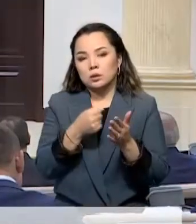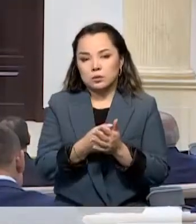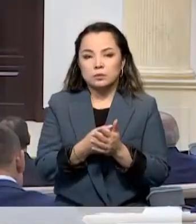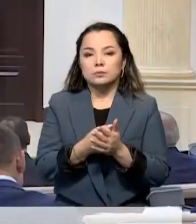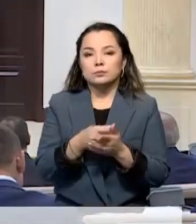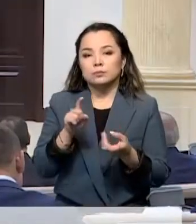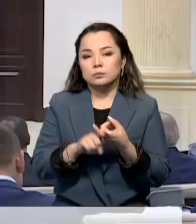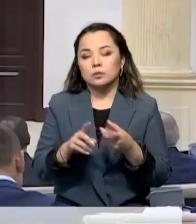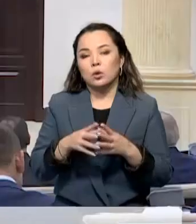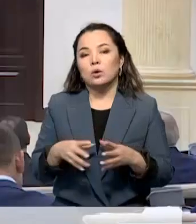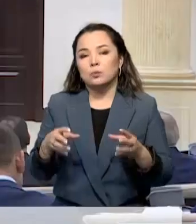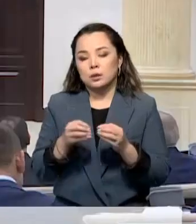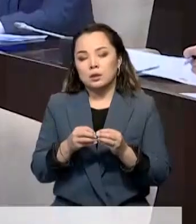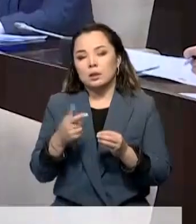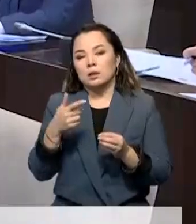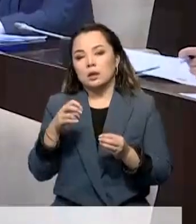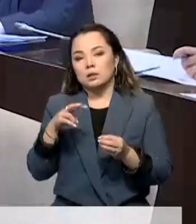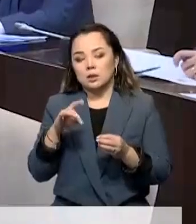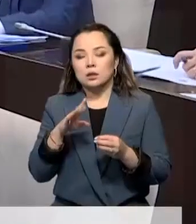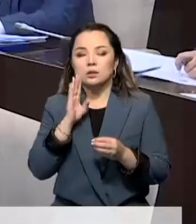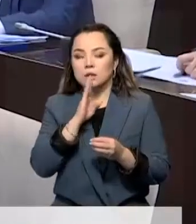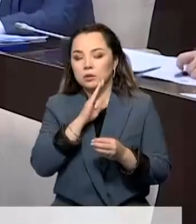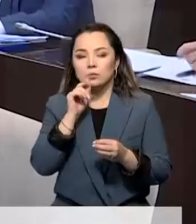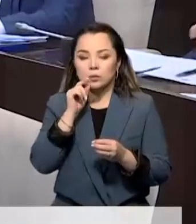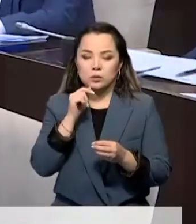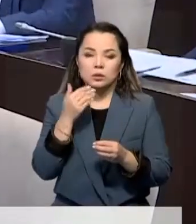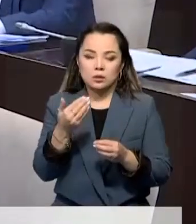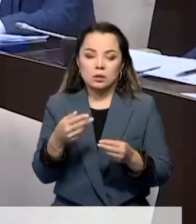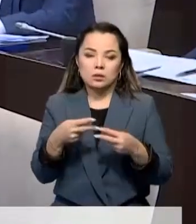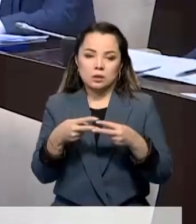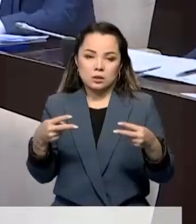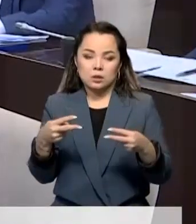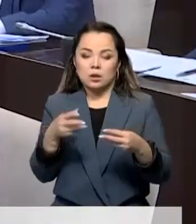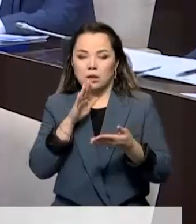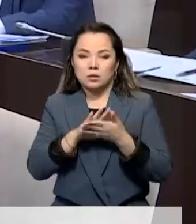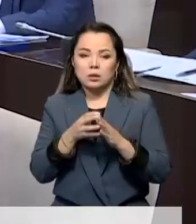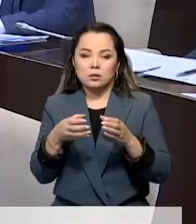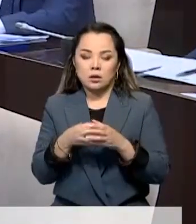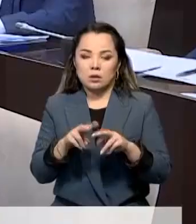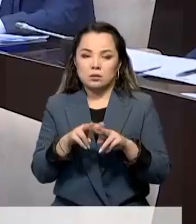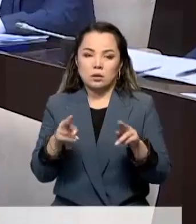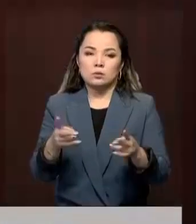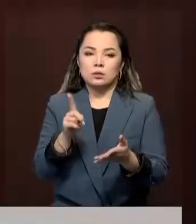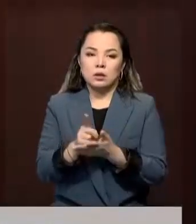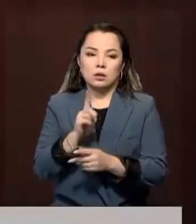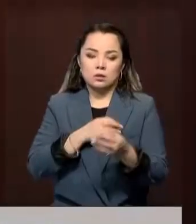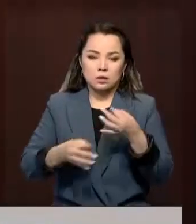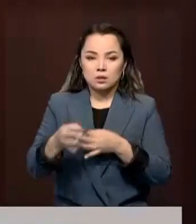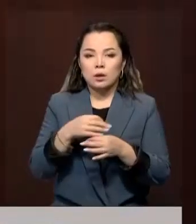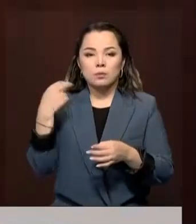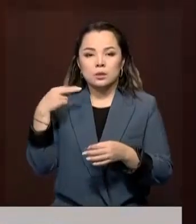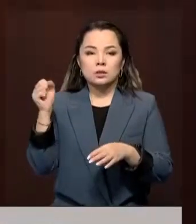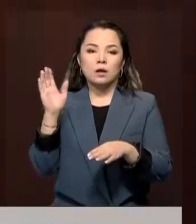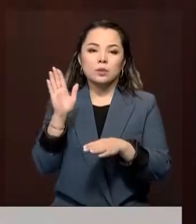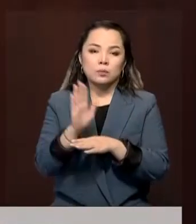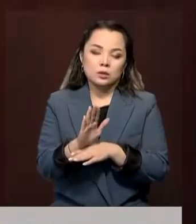дейінгі отбасылық және гендерлік саясат тұжырымдамасы өзектендірілді. Былтыр президентіміздің тапсырмасымен